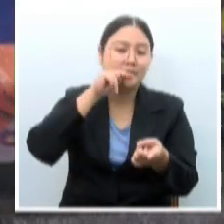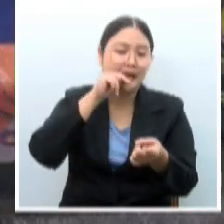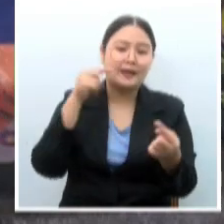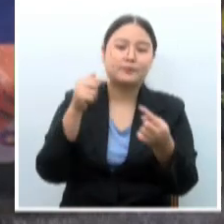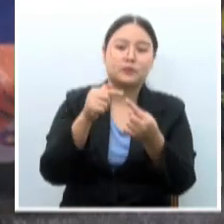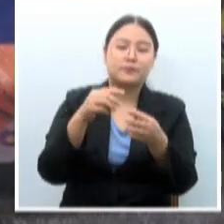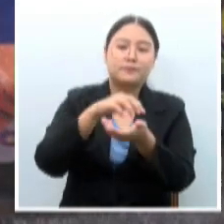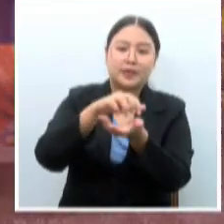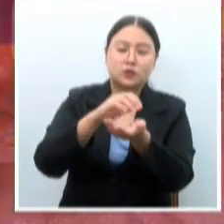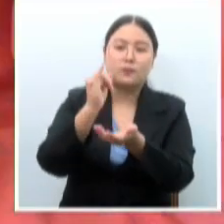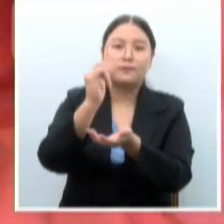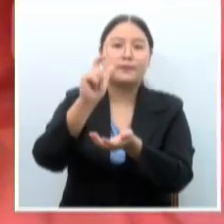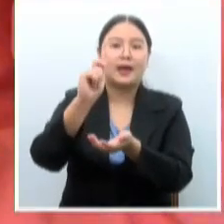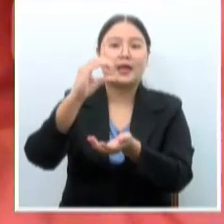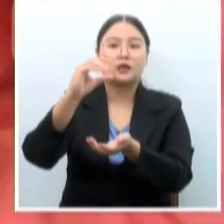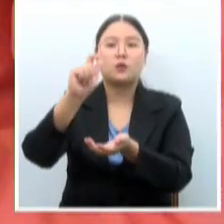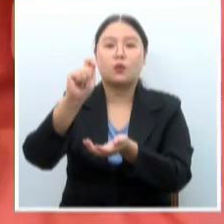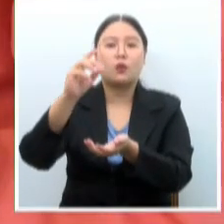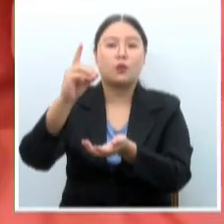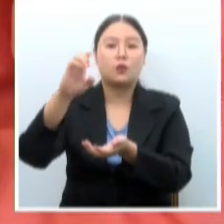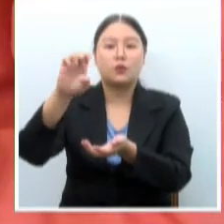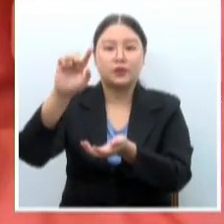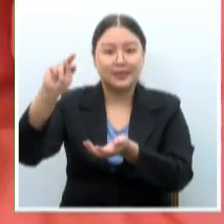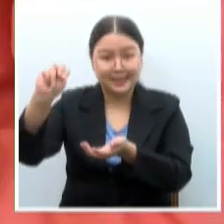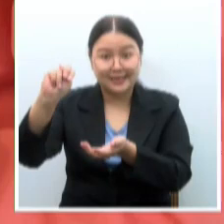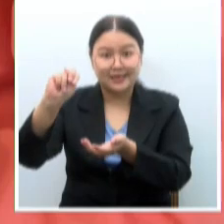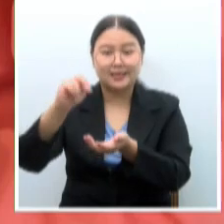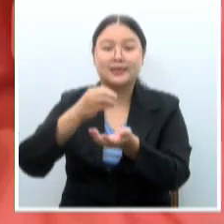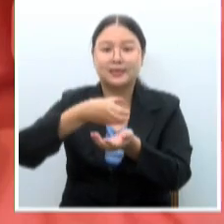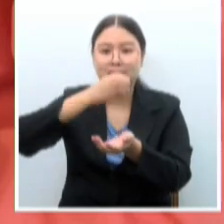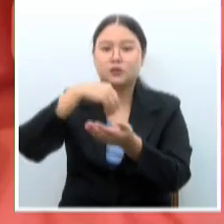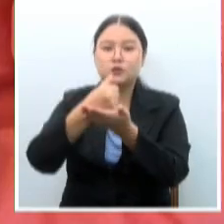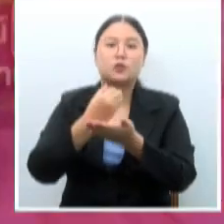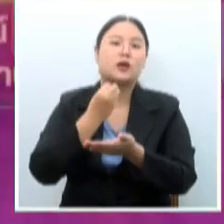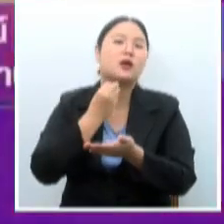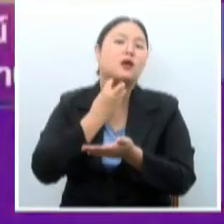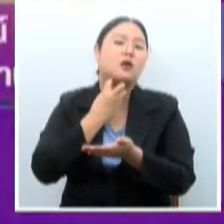วันและรับประทานอาหารครบตามหลักโภชนาการโรงเรียนบ้าน